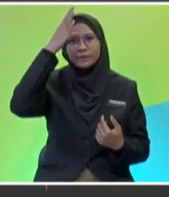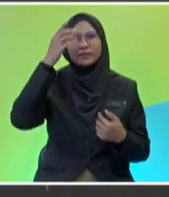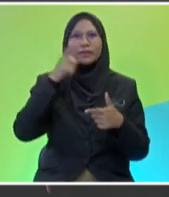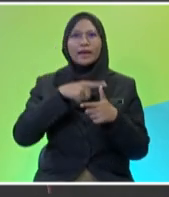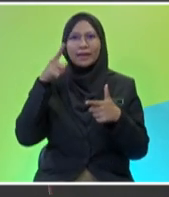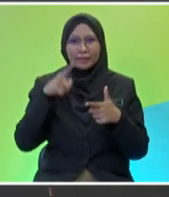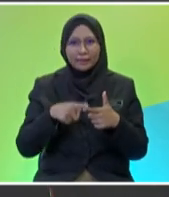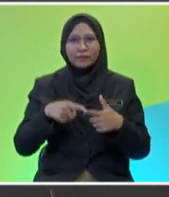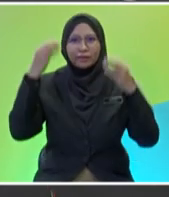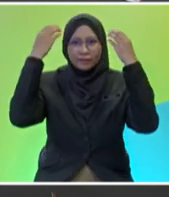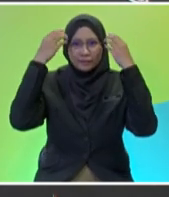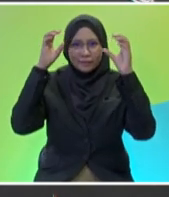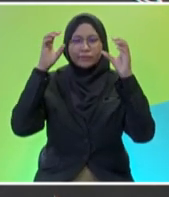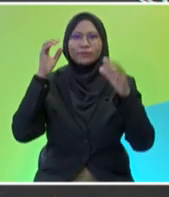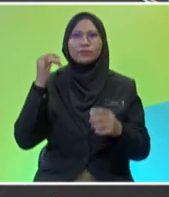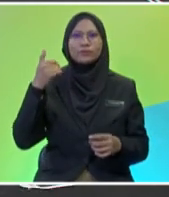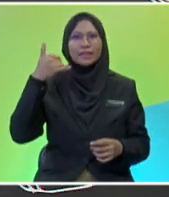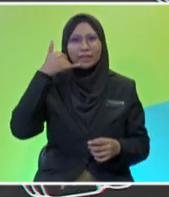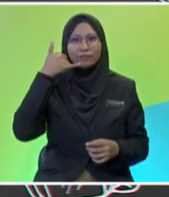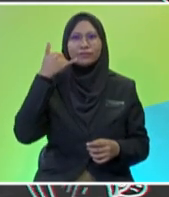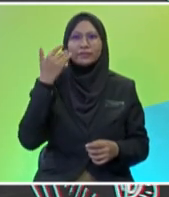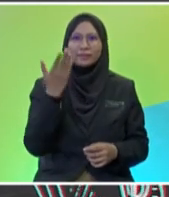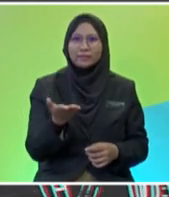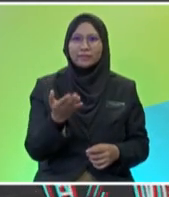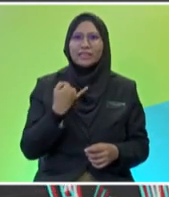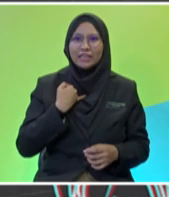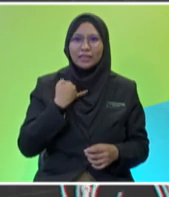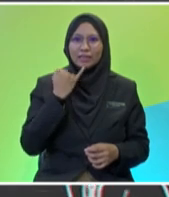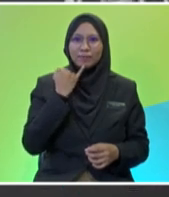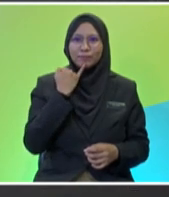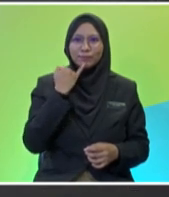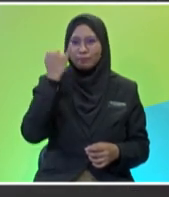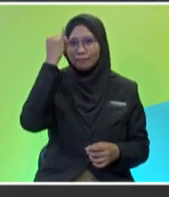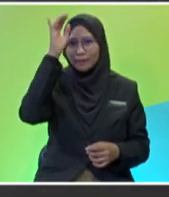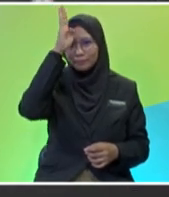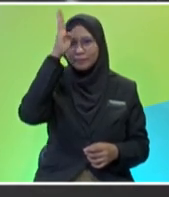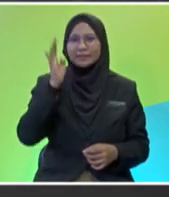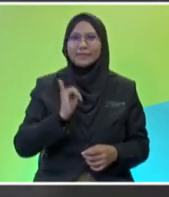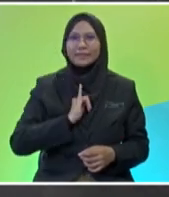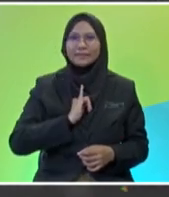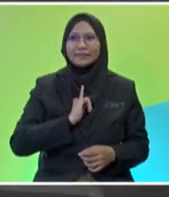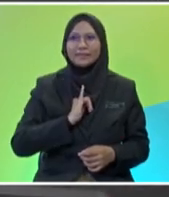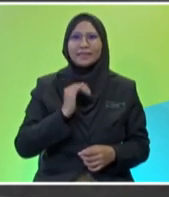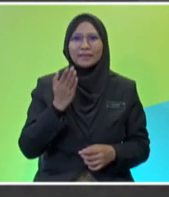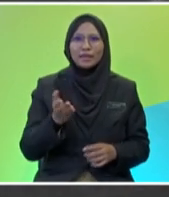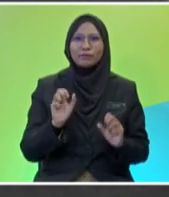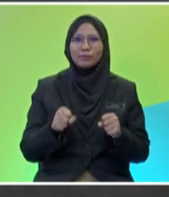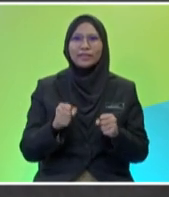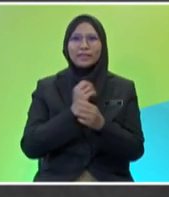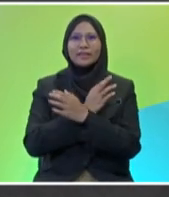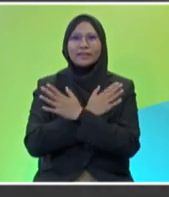saya akan bantu untuk menghubungi Ibu Bapak kamu Sementara menunggu ibu atau bapak kamu boleh melihat